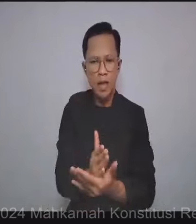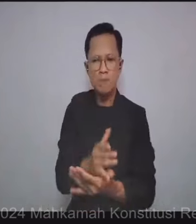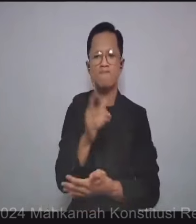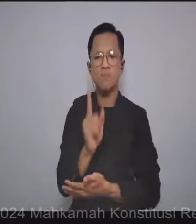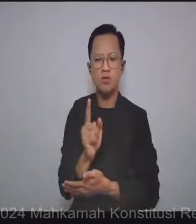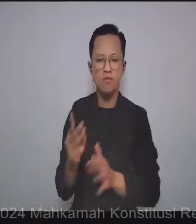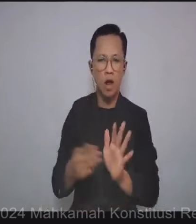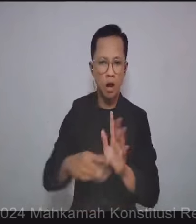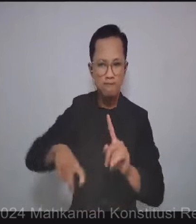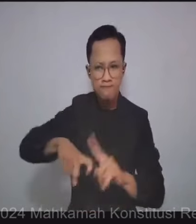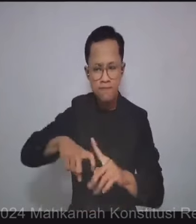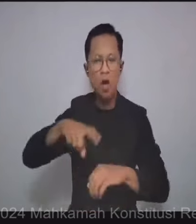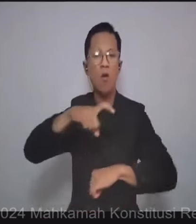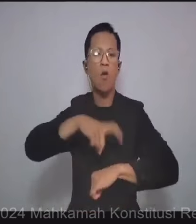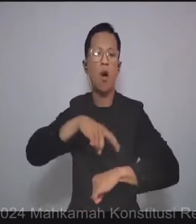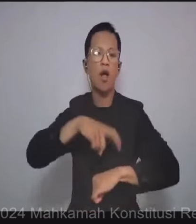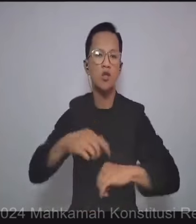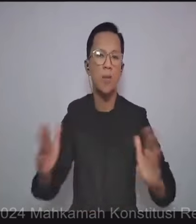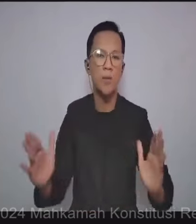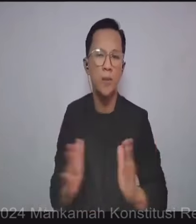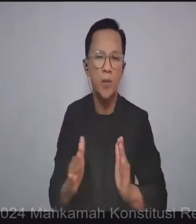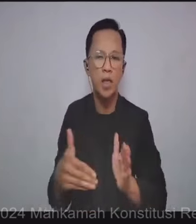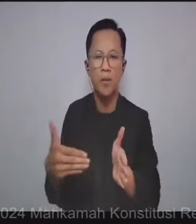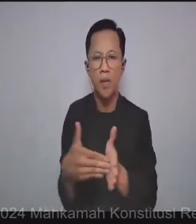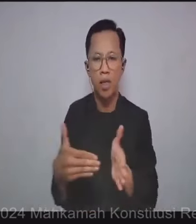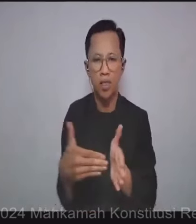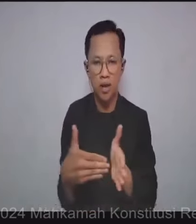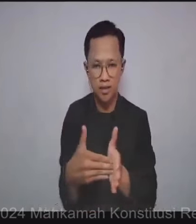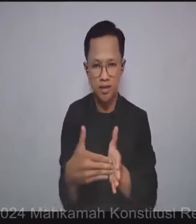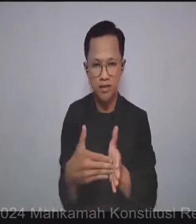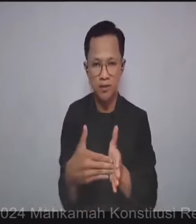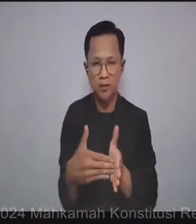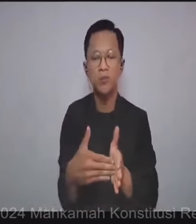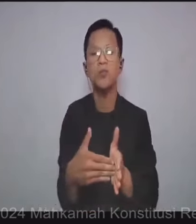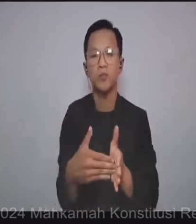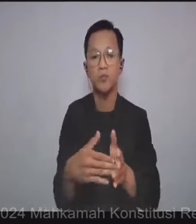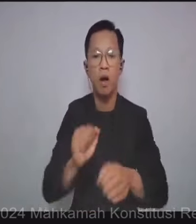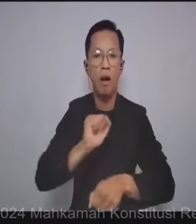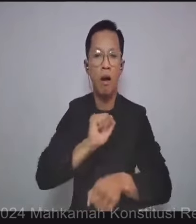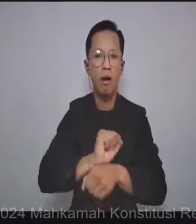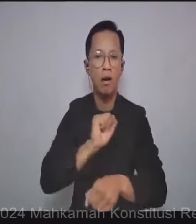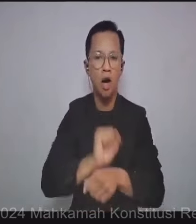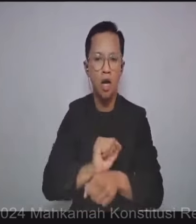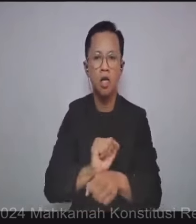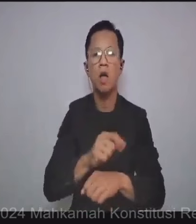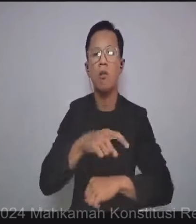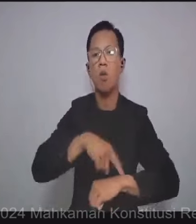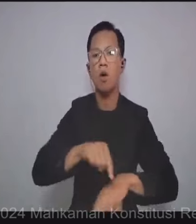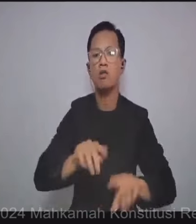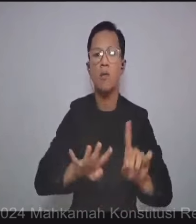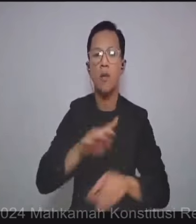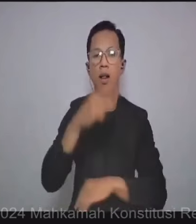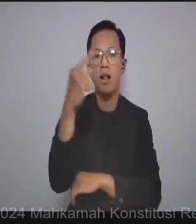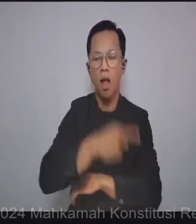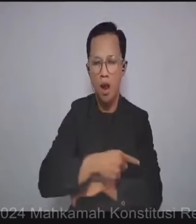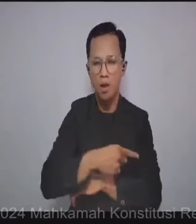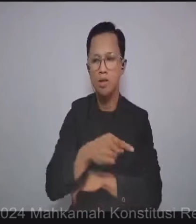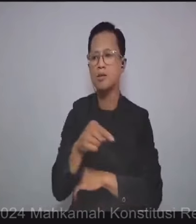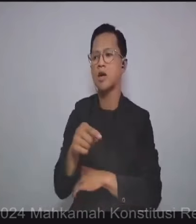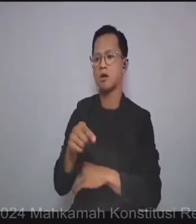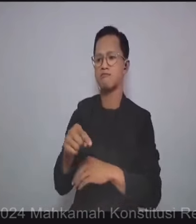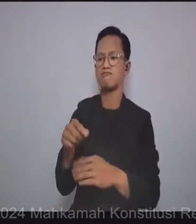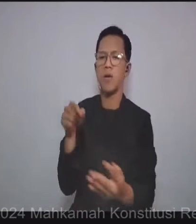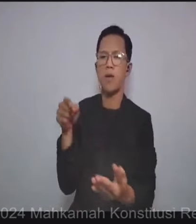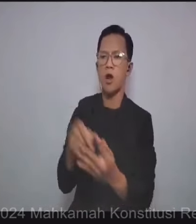memiliki waktu yang terbatas inkasu 14 hari kerja untuk memutus perselisihan tentang hasil pemilihan